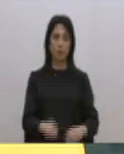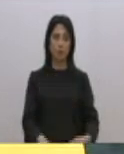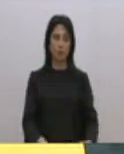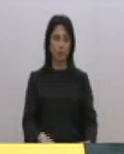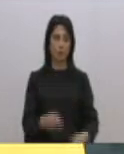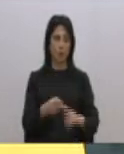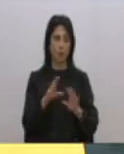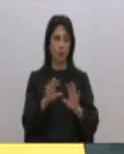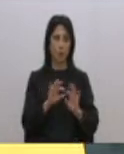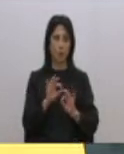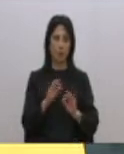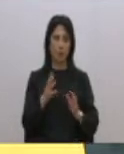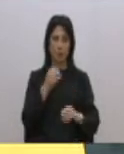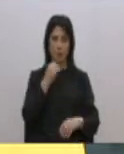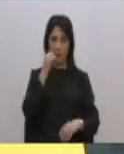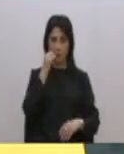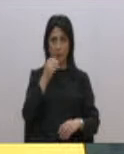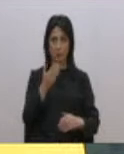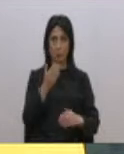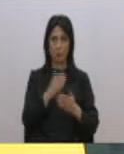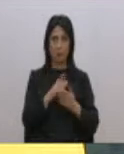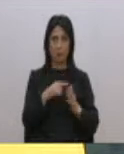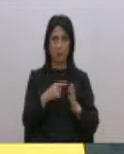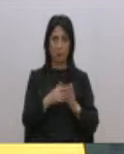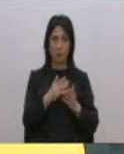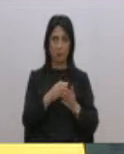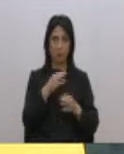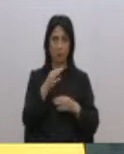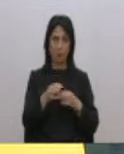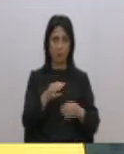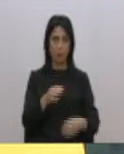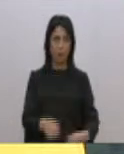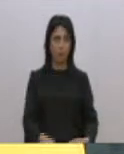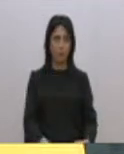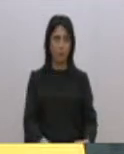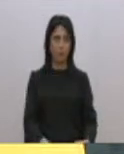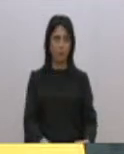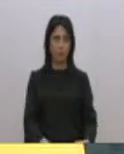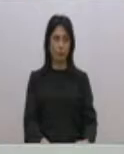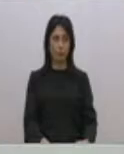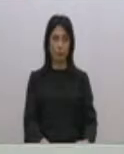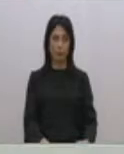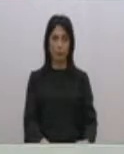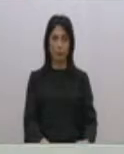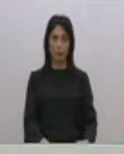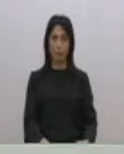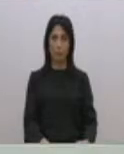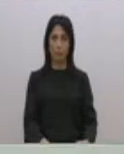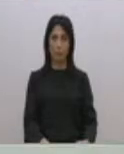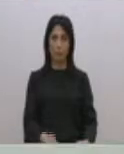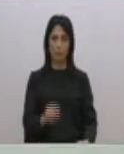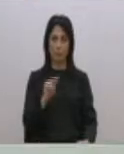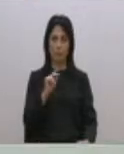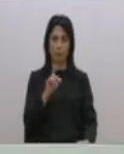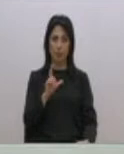am canon proiect. Salien, didi, mazloba, tu ari, hobim, salvaru pasu. Alot, kit hobi, rostom,